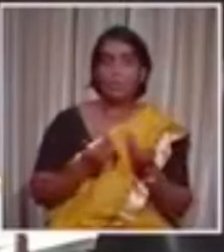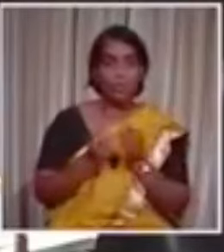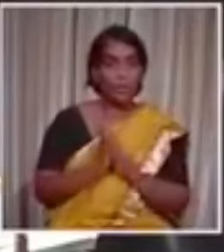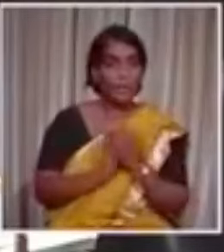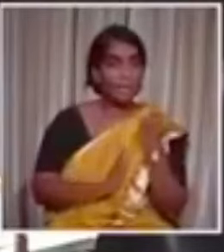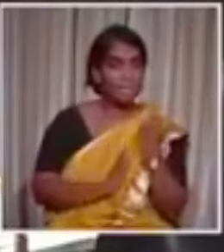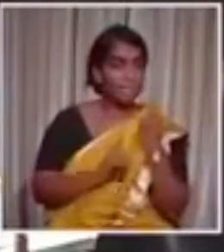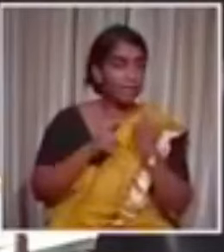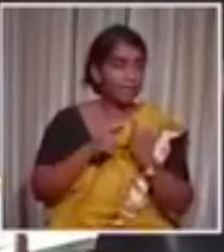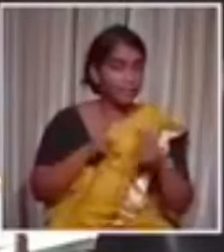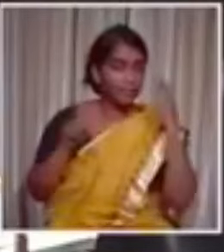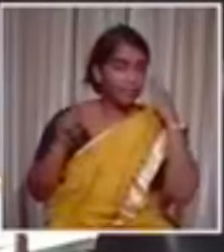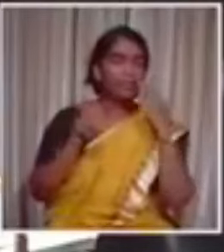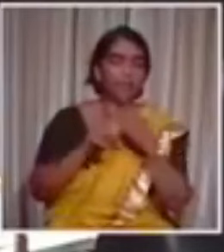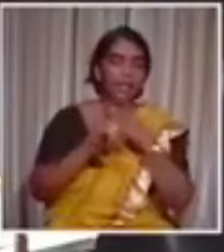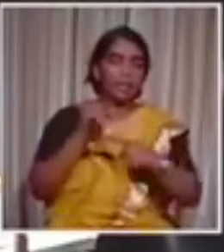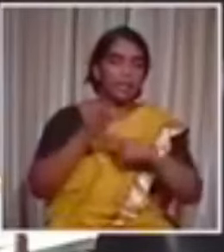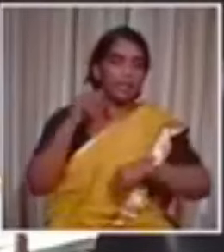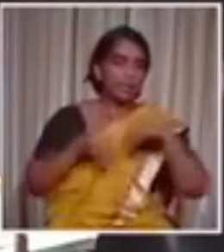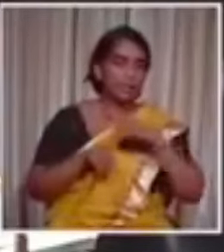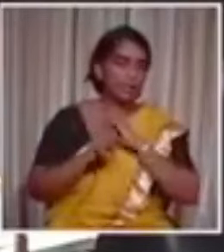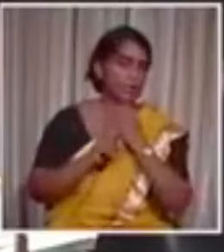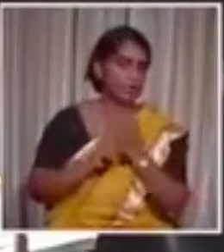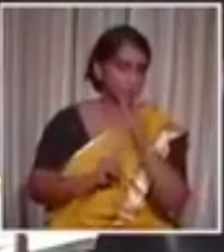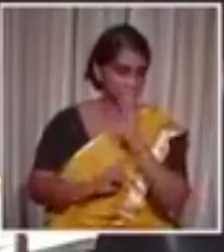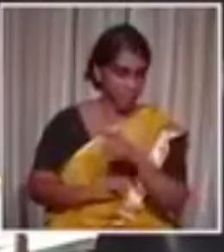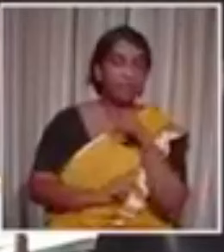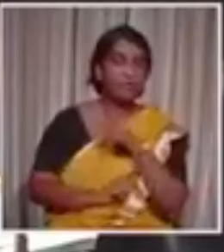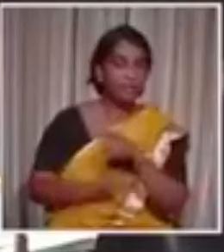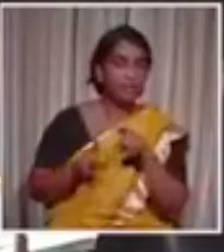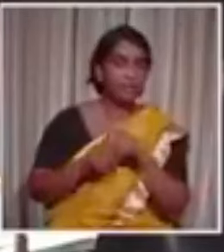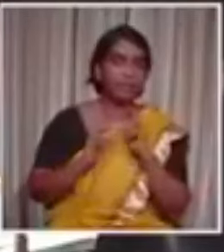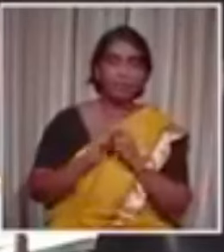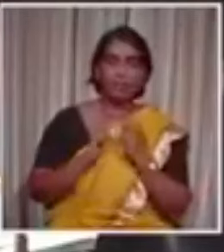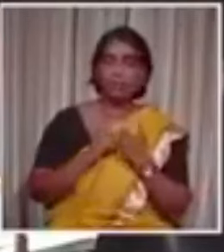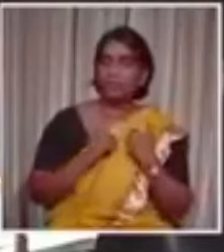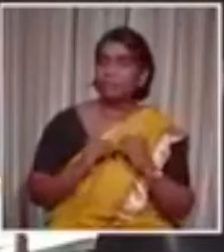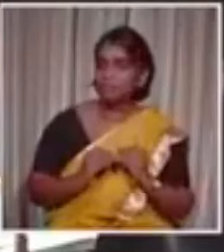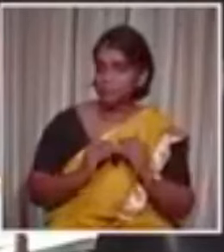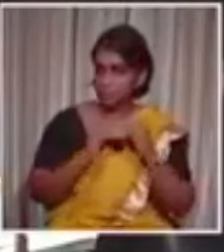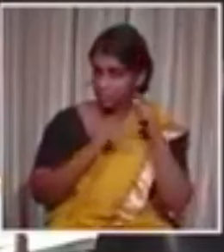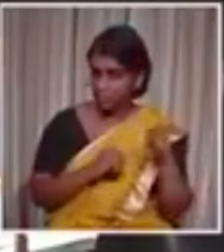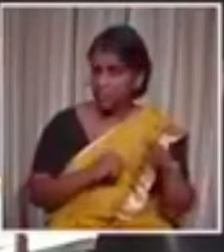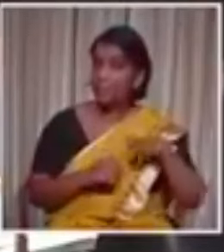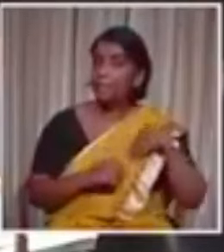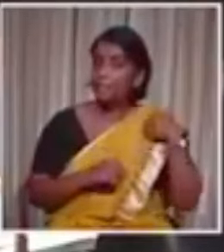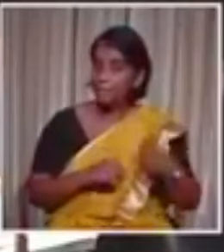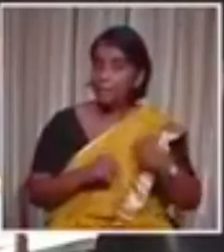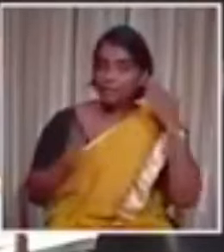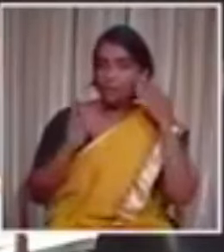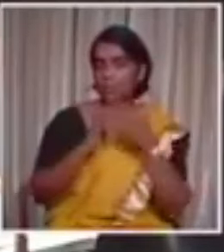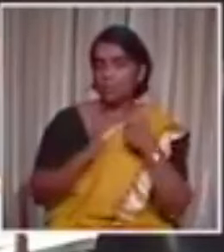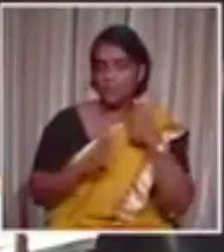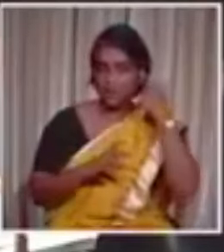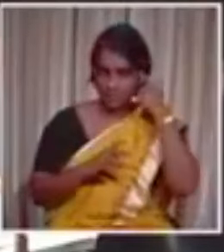බලය පමණක් කේන්ද්ර කරගත් දේශපාලන සංස්කෘතියක් තියාගෙන ඒ තමයි මේ අර්බුදයෙන් ගොඩ එීමේ ප්‍රධානම පදනම කියලා අපි කල්පනා